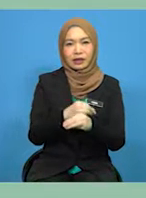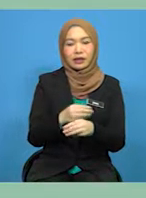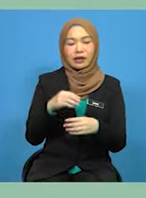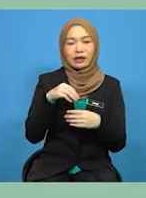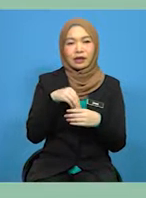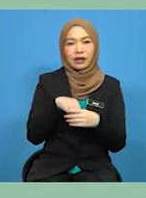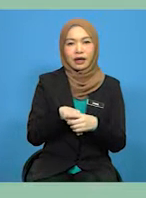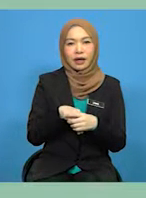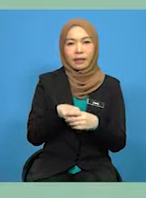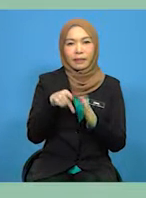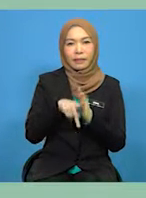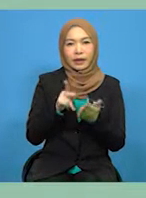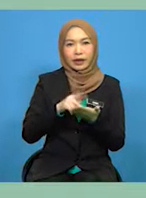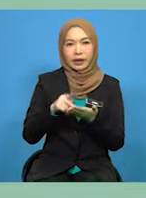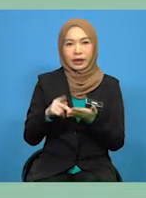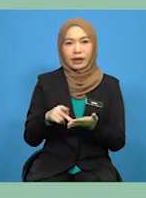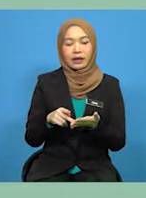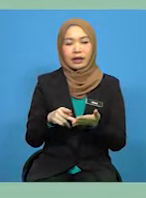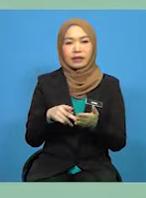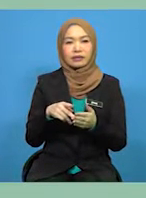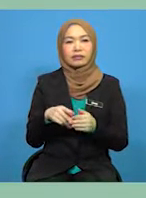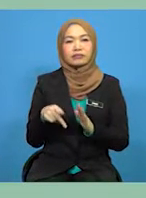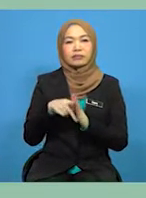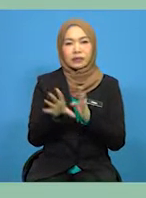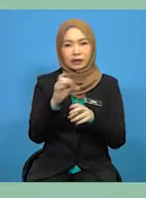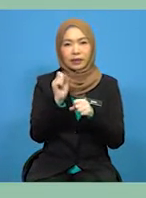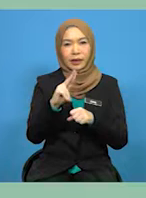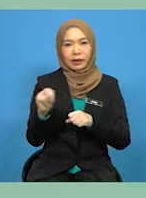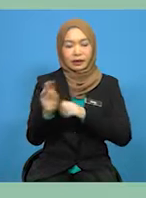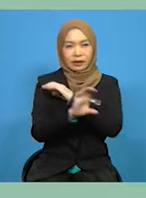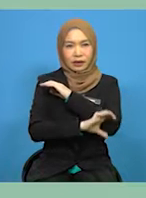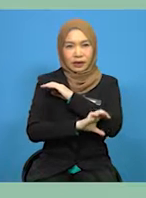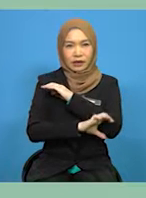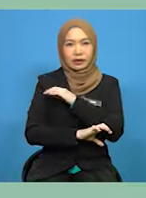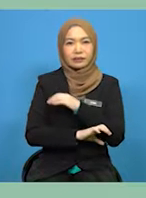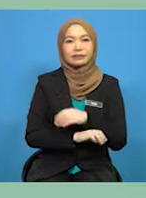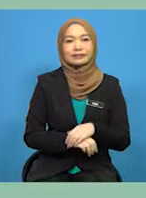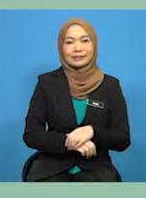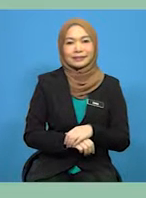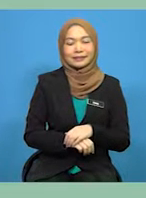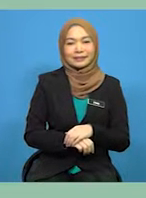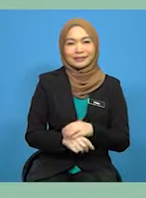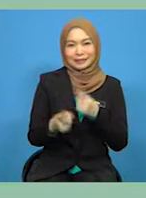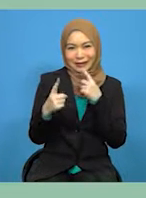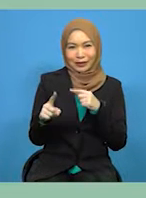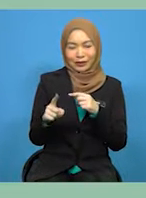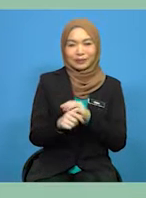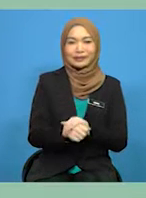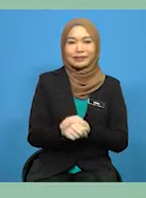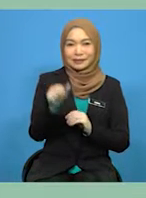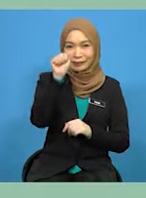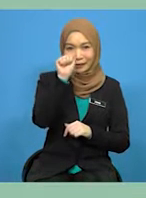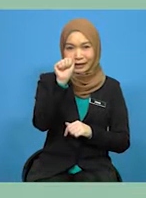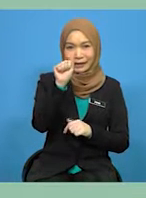perhitungan pendapatan negara. A. Masalah barang haram.